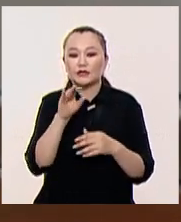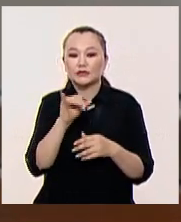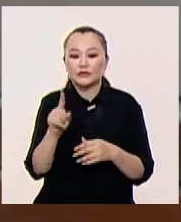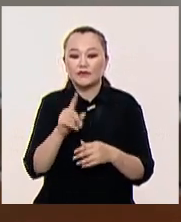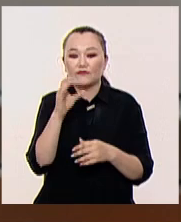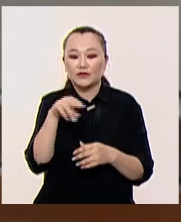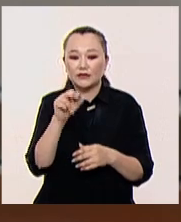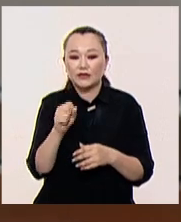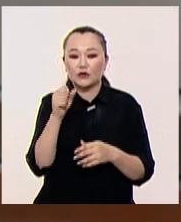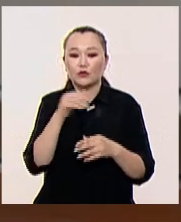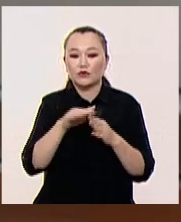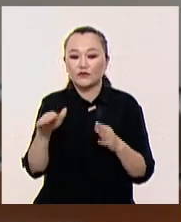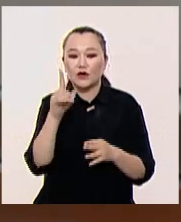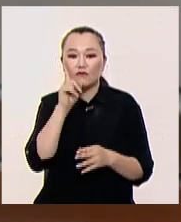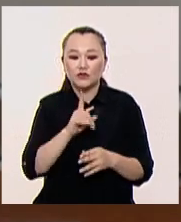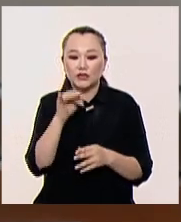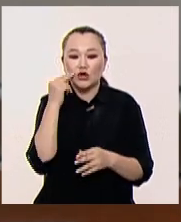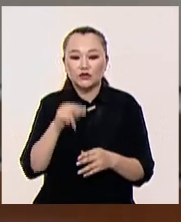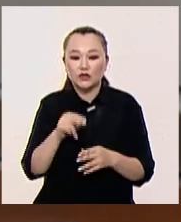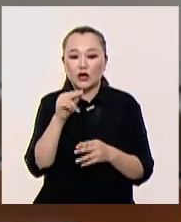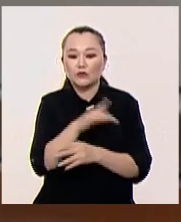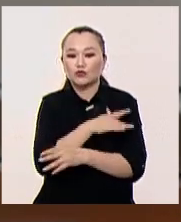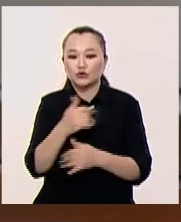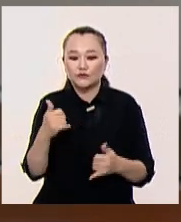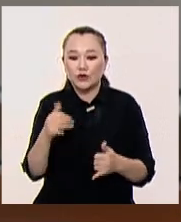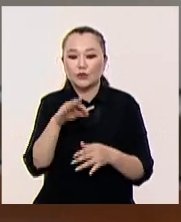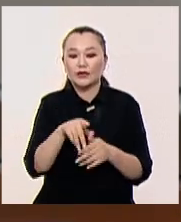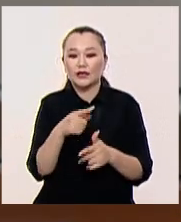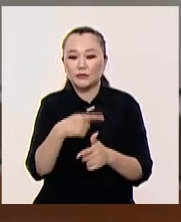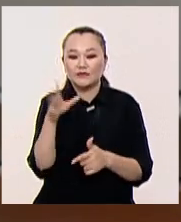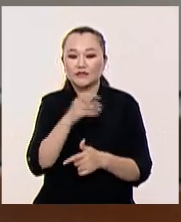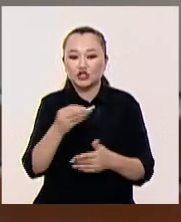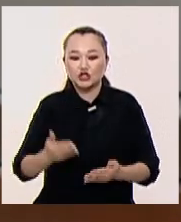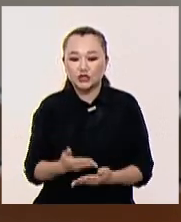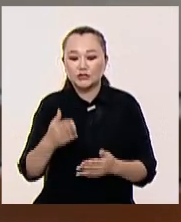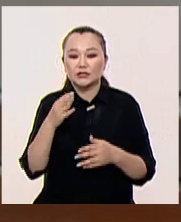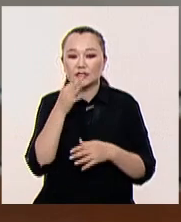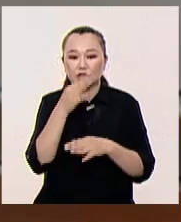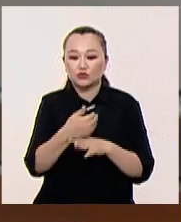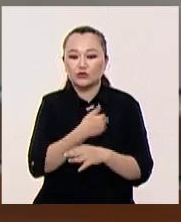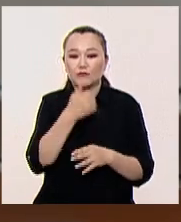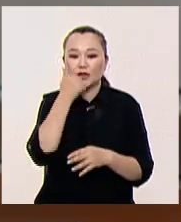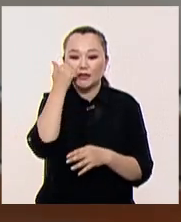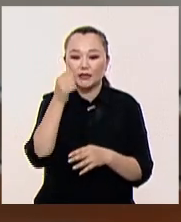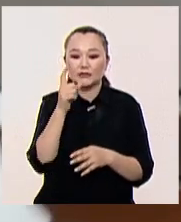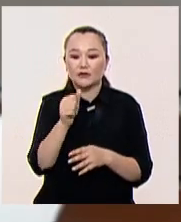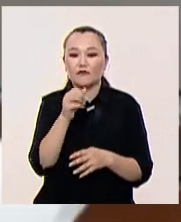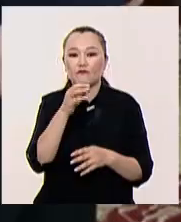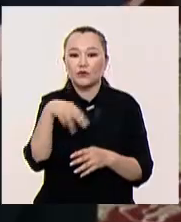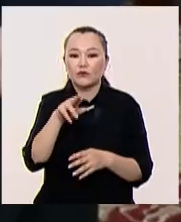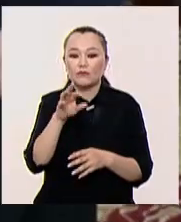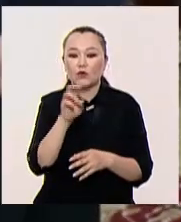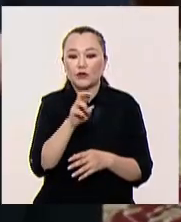аэропорта, уровня комфортности и качества обслуживания. От имени всех жителей области выражаю благодарность фонду Булата